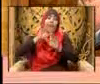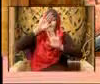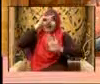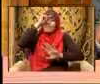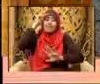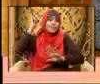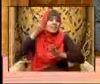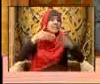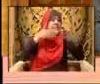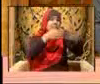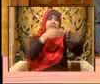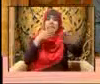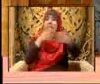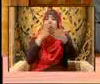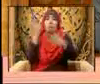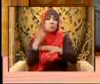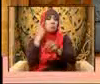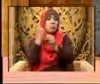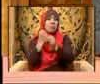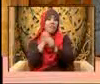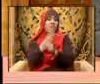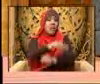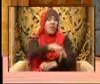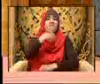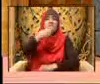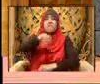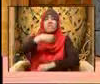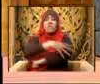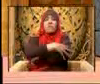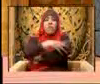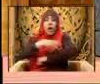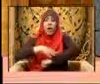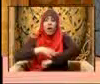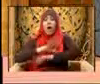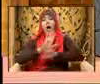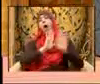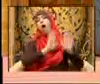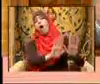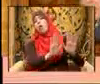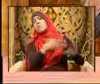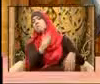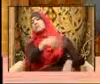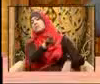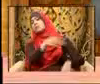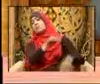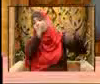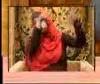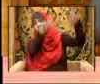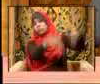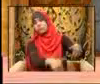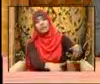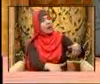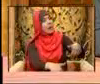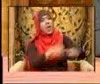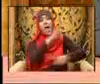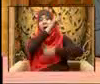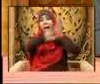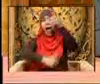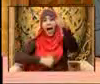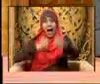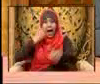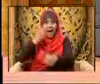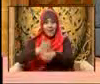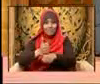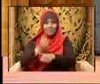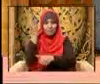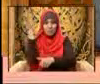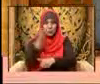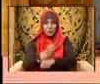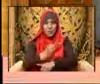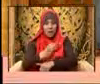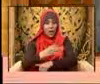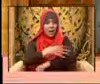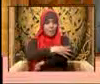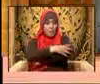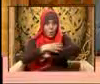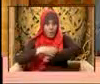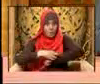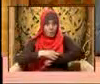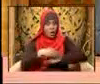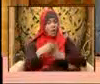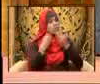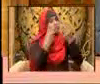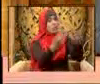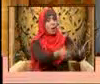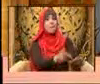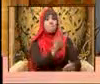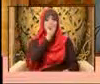كل الأبواب لم يجد عملا وهو فقير، أي نخليه الفقر؟ لا، المال الزكاة ينفع هذا الإنسان، ولكن إنسان قادر على